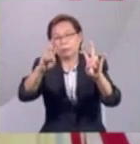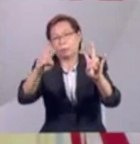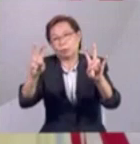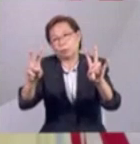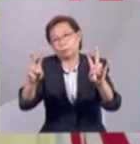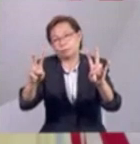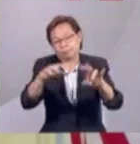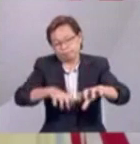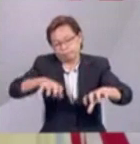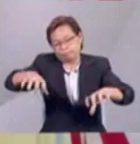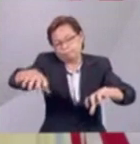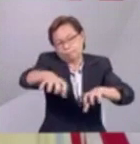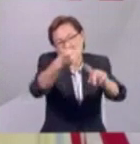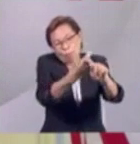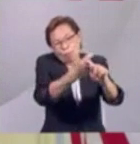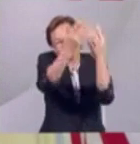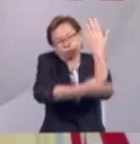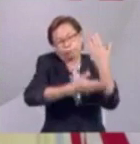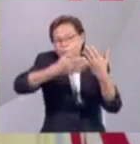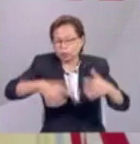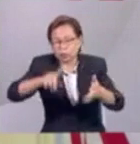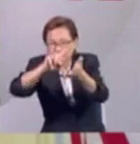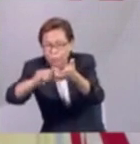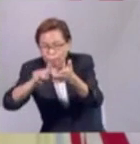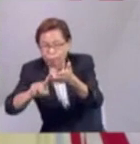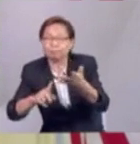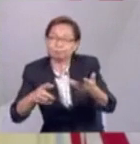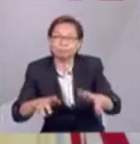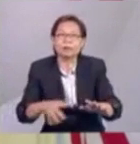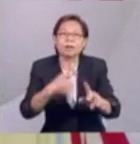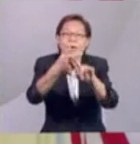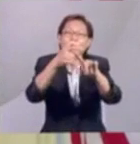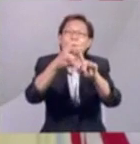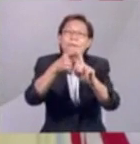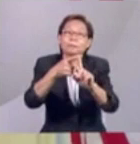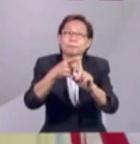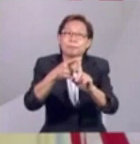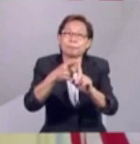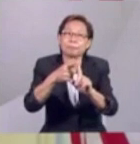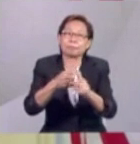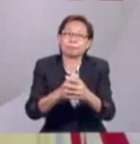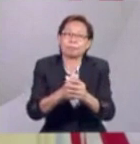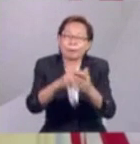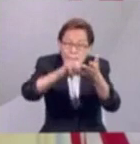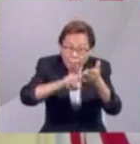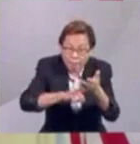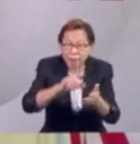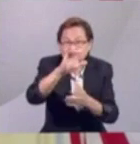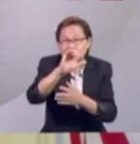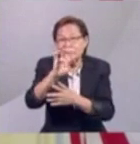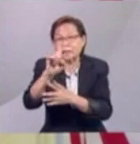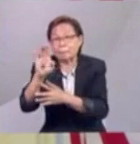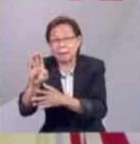7,262 tapak binaan di seluruh negara. Daripada jumlah tersebut, pemeriksaan CIDB